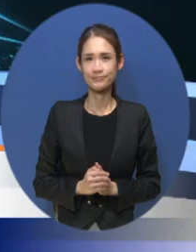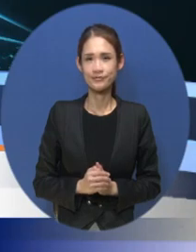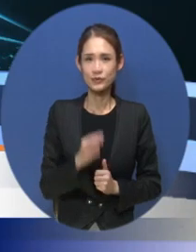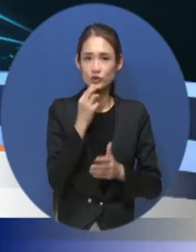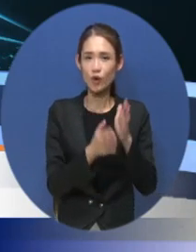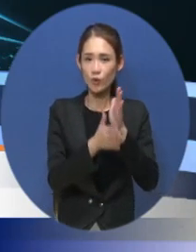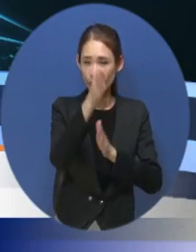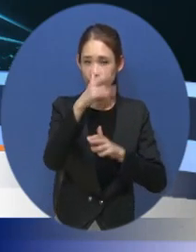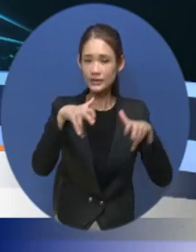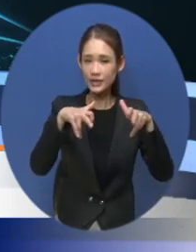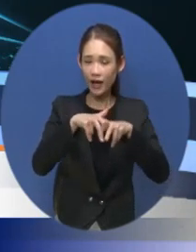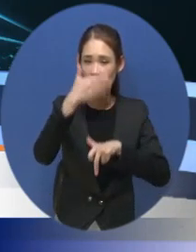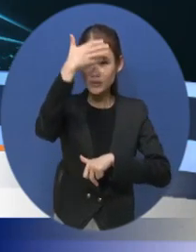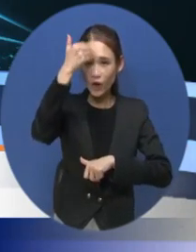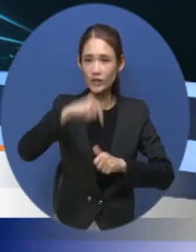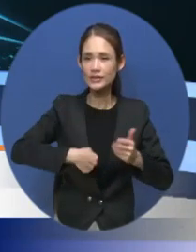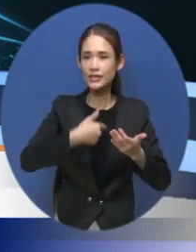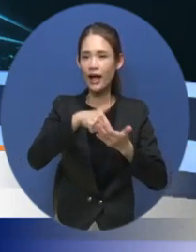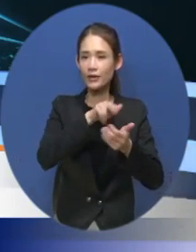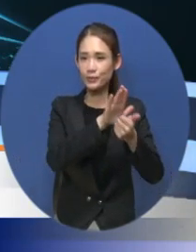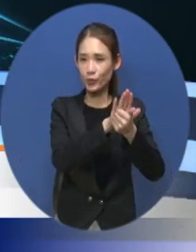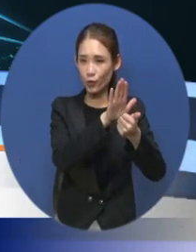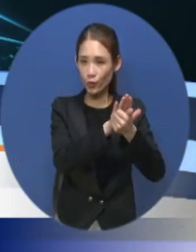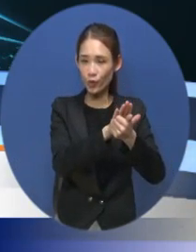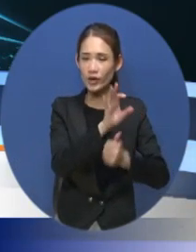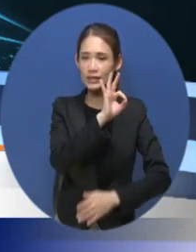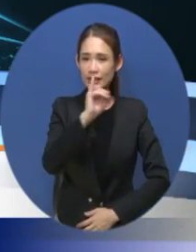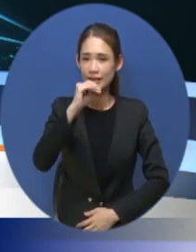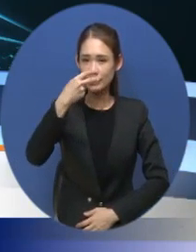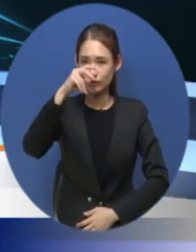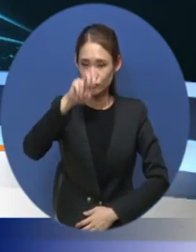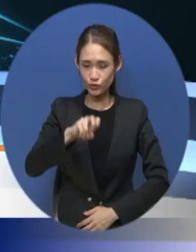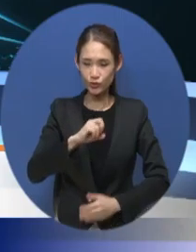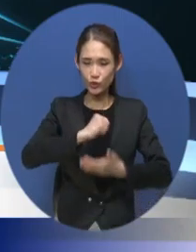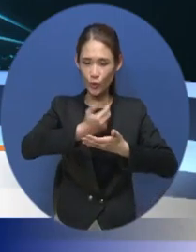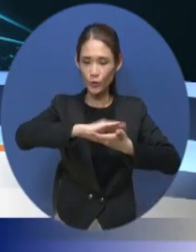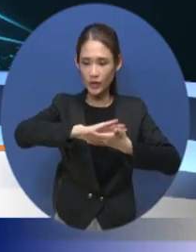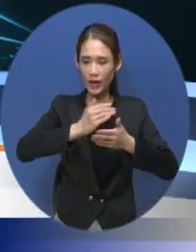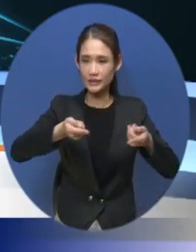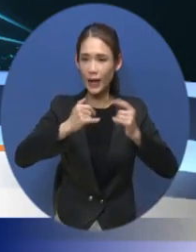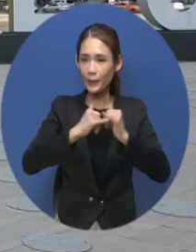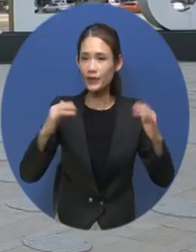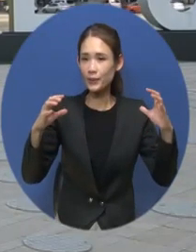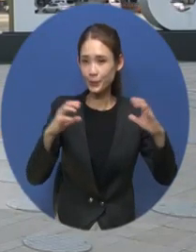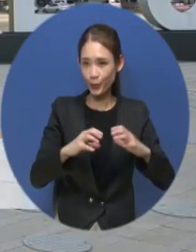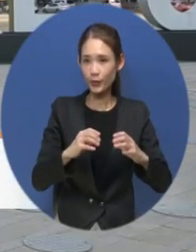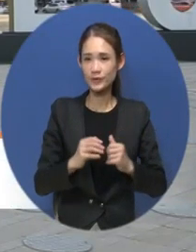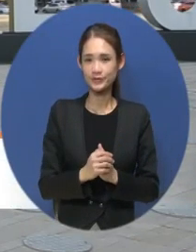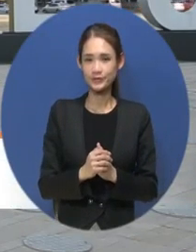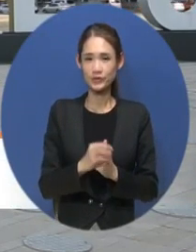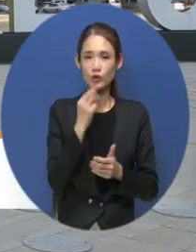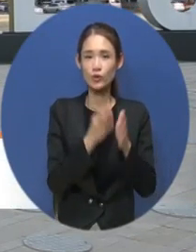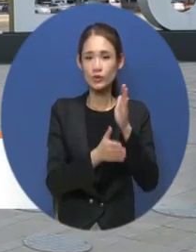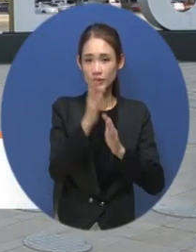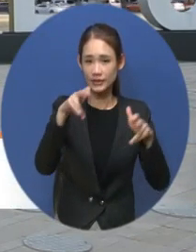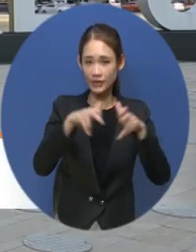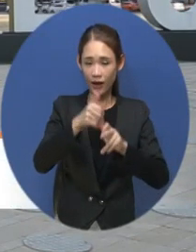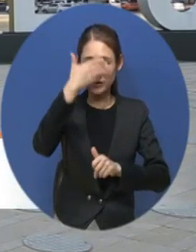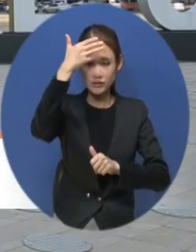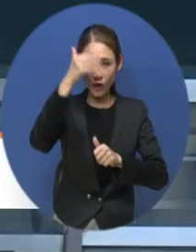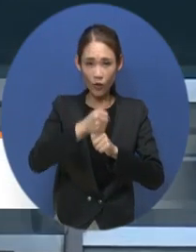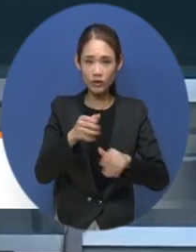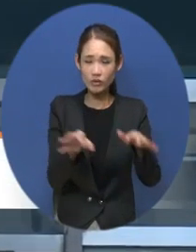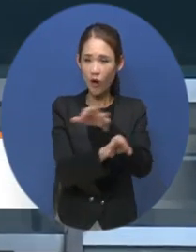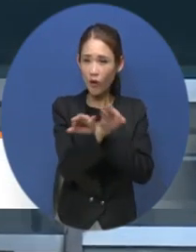서울시가 장애 청년의 자립을 지원하는 이름 통장 참여자를 모집합니다 서울시가 장애 청년의